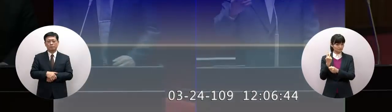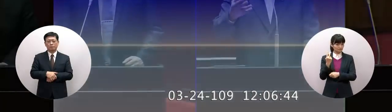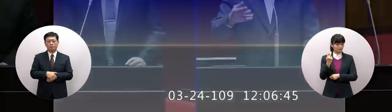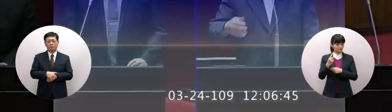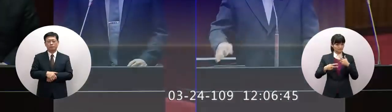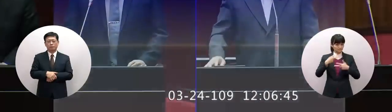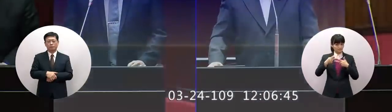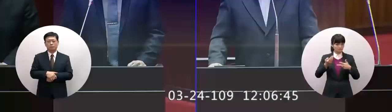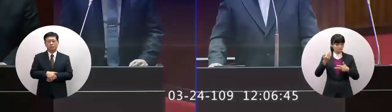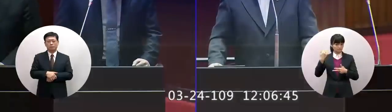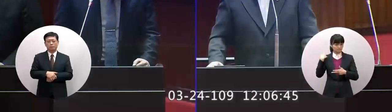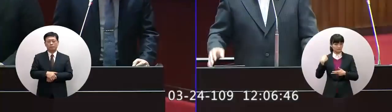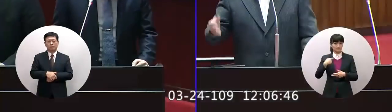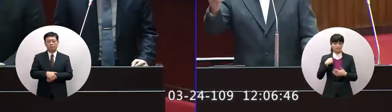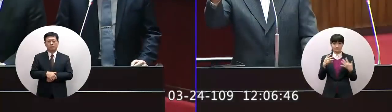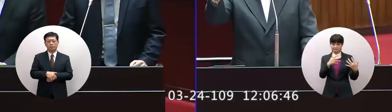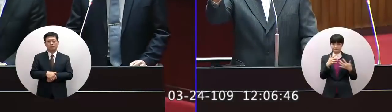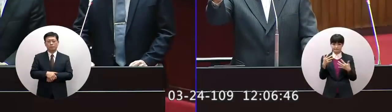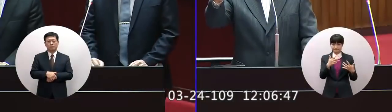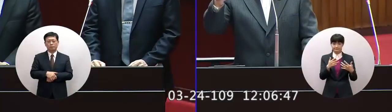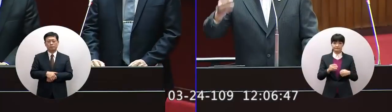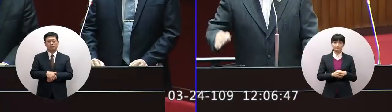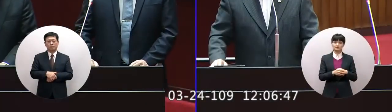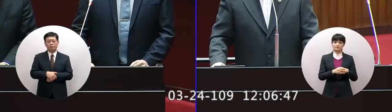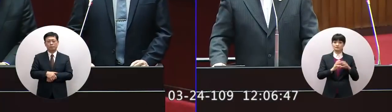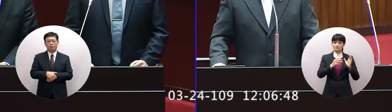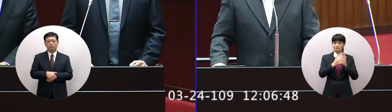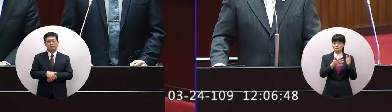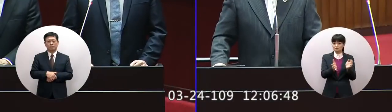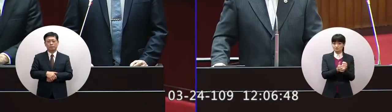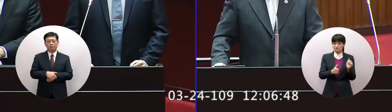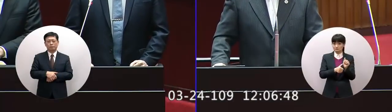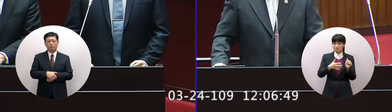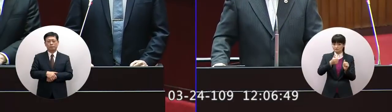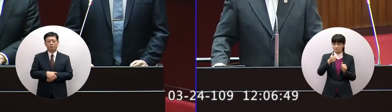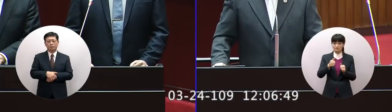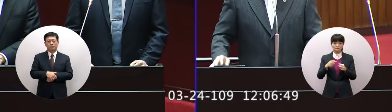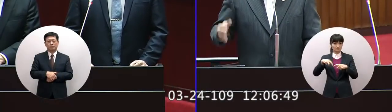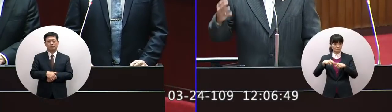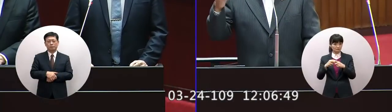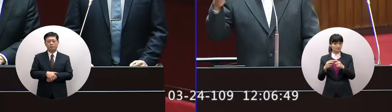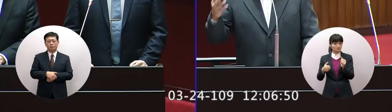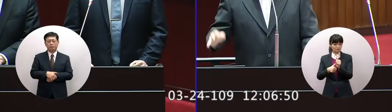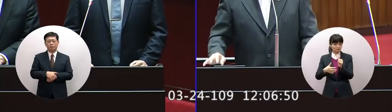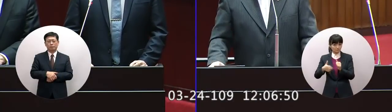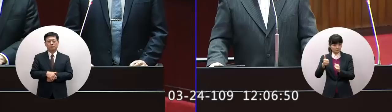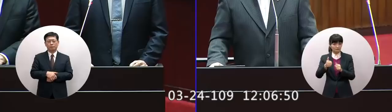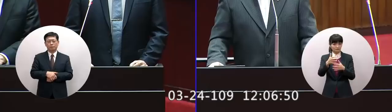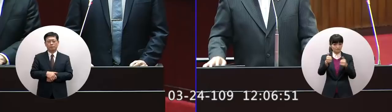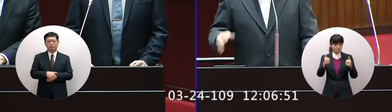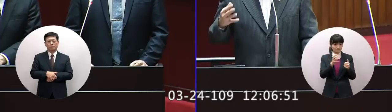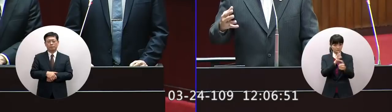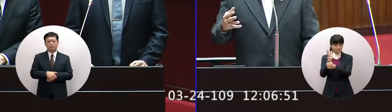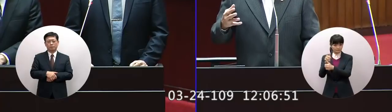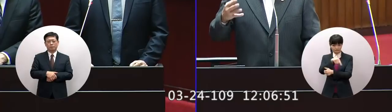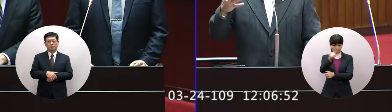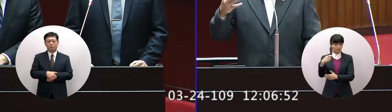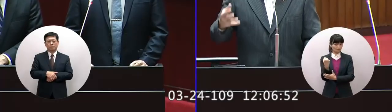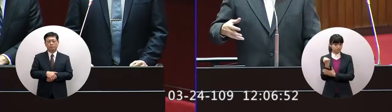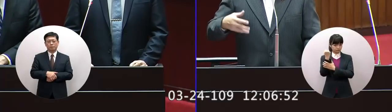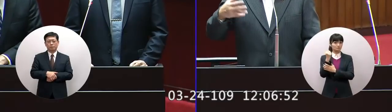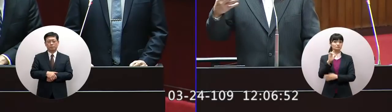跟冯主委，甚至跟李副主委，还有国防部副部长也都请教过，他们都很支持。因